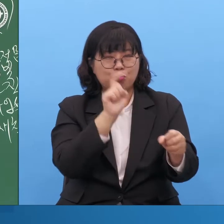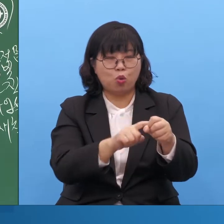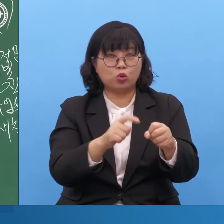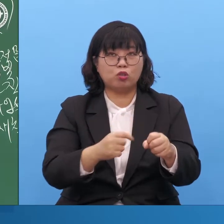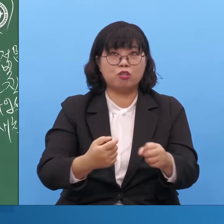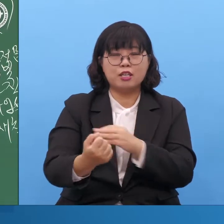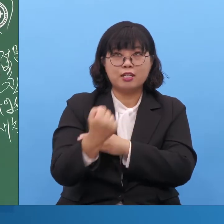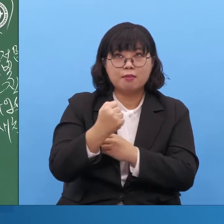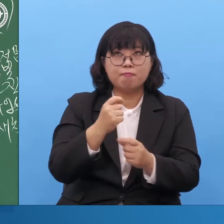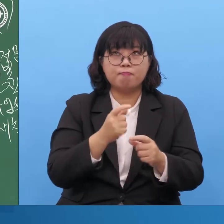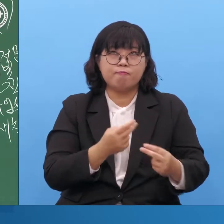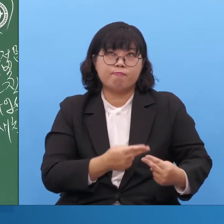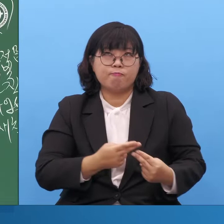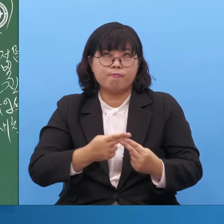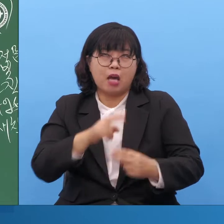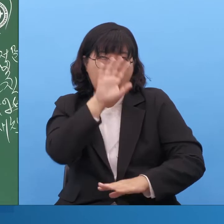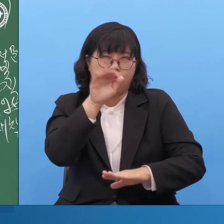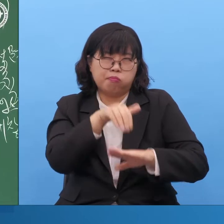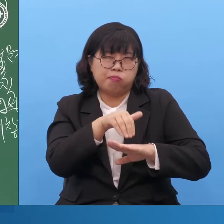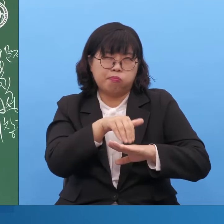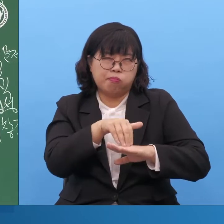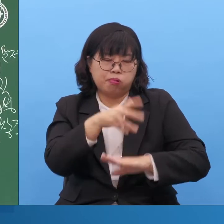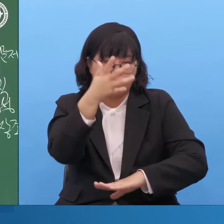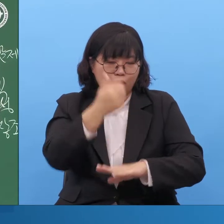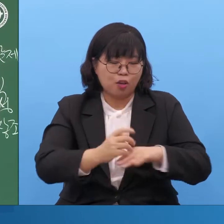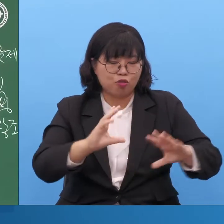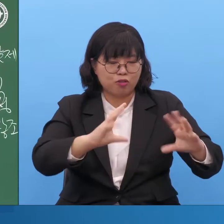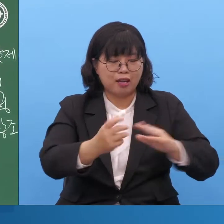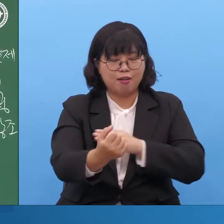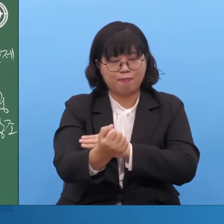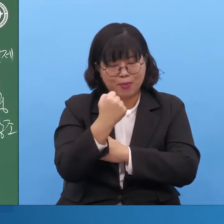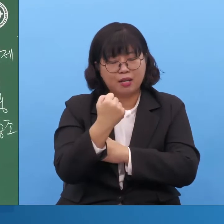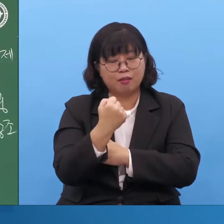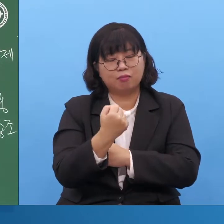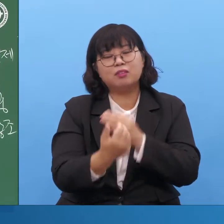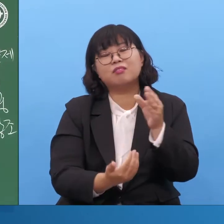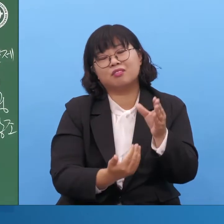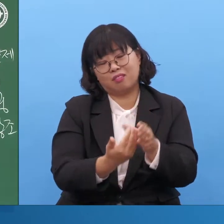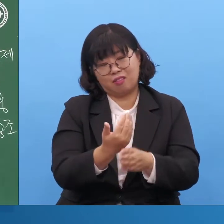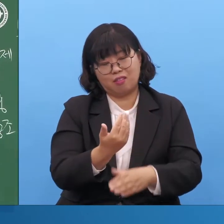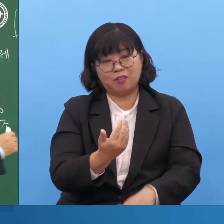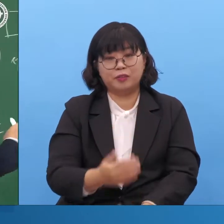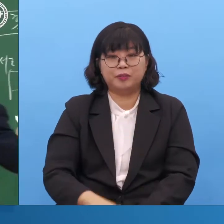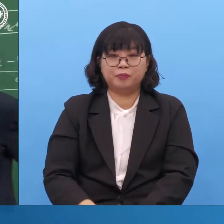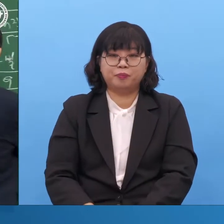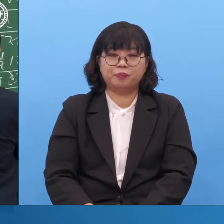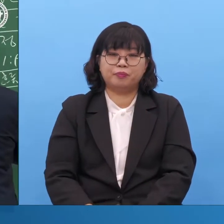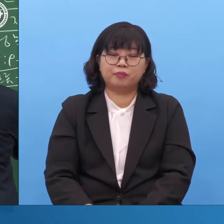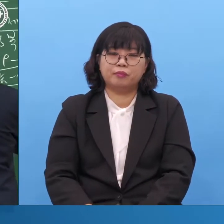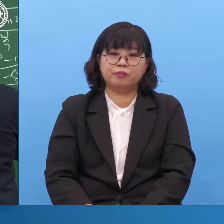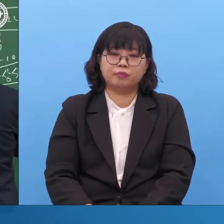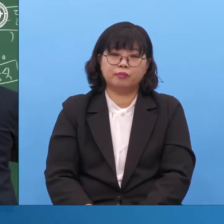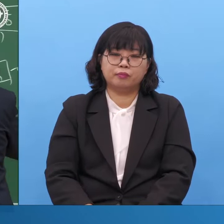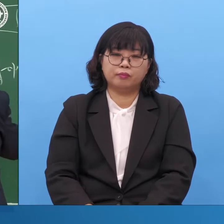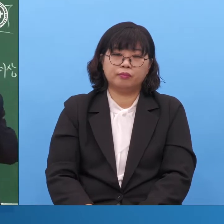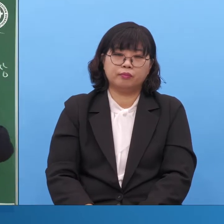age. 거기에 이스라엘 백성이 종로로 되서는 게 얼마나 웃깁니까? And there the Israelites were acting as slaves. So how ridiculous is that?